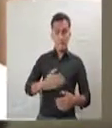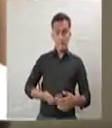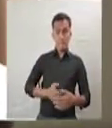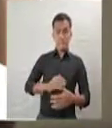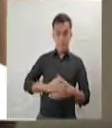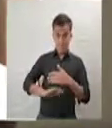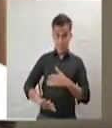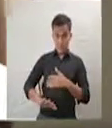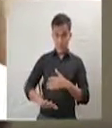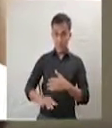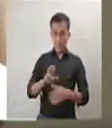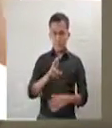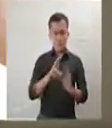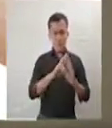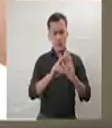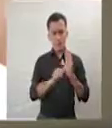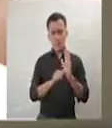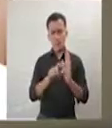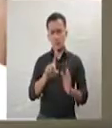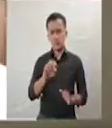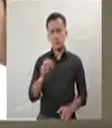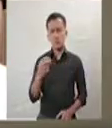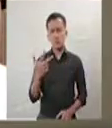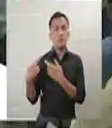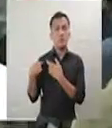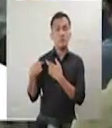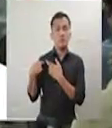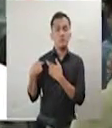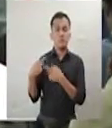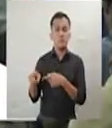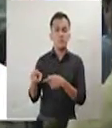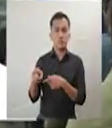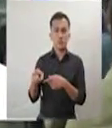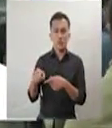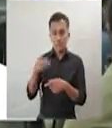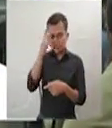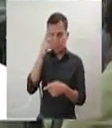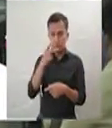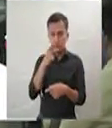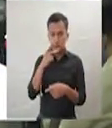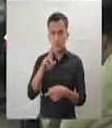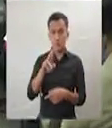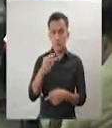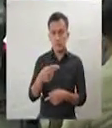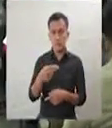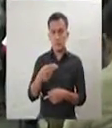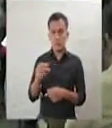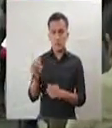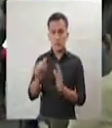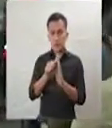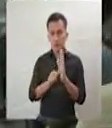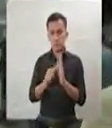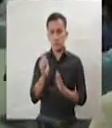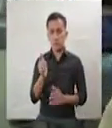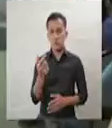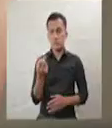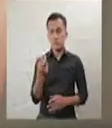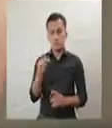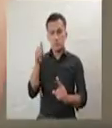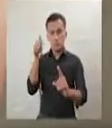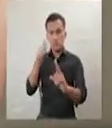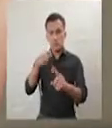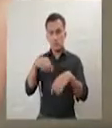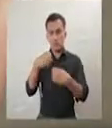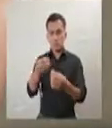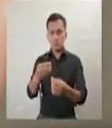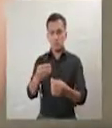So meron tayong RA 10354 o ang Responsible Parenthood and Reproductive Health Act of 2012 na naglalayong bigyan